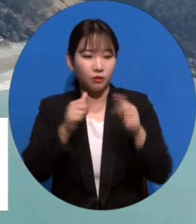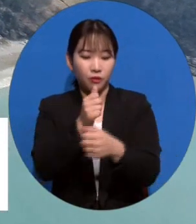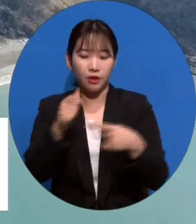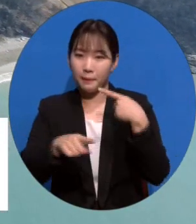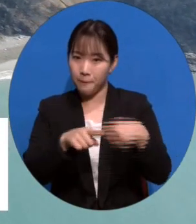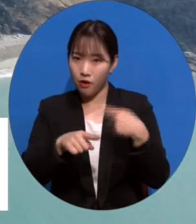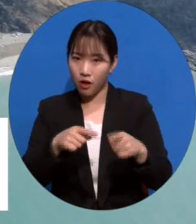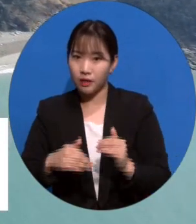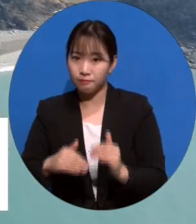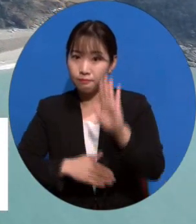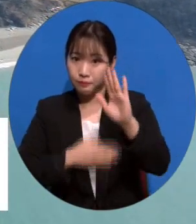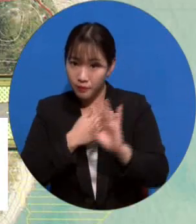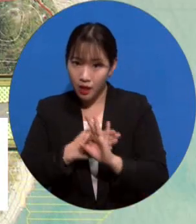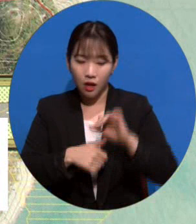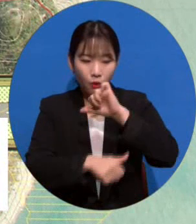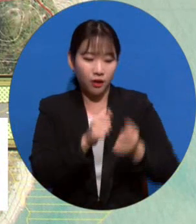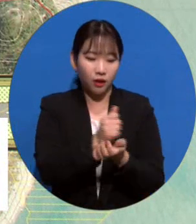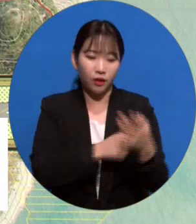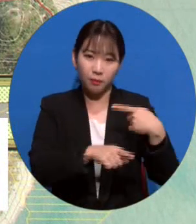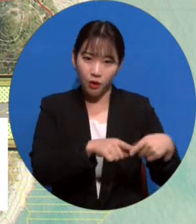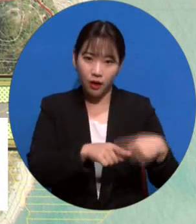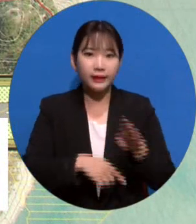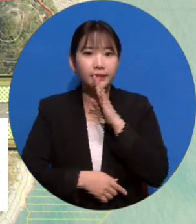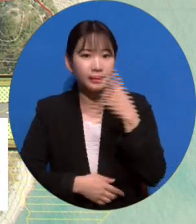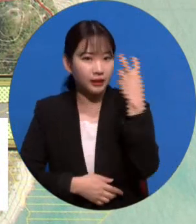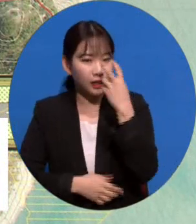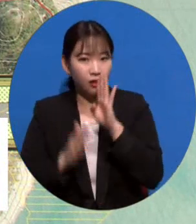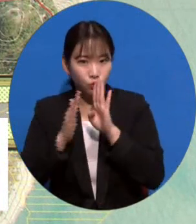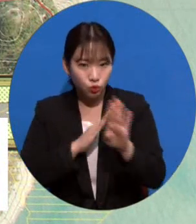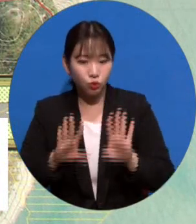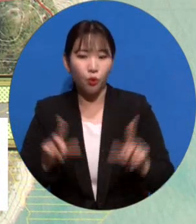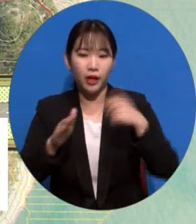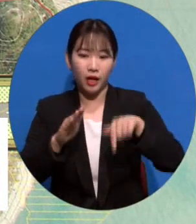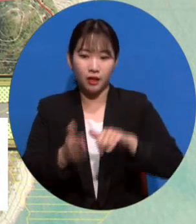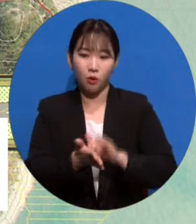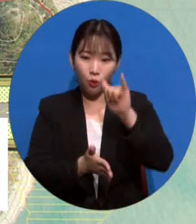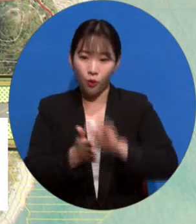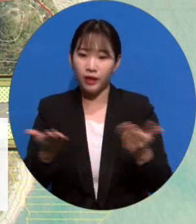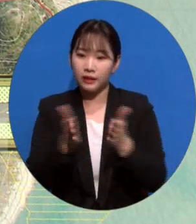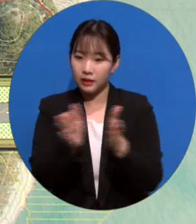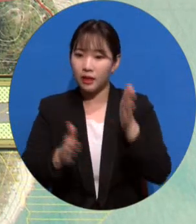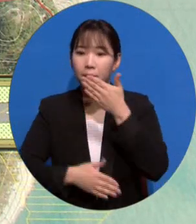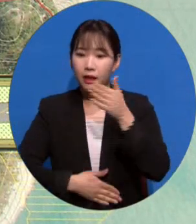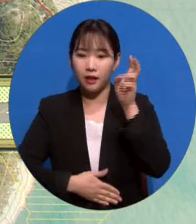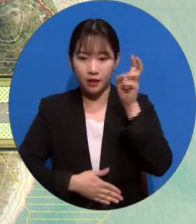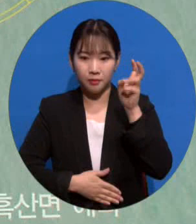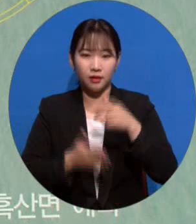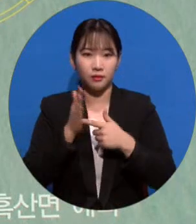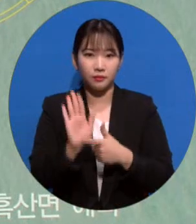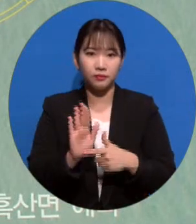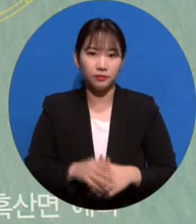의심이 가 이루어지면 환경 영향 평가와 실시에 설계를 거쳐 연내에 공항 공사를 시작할 수 있을 것으로